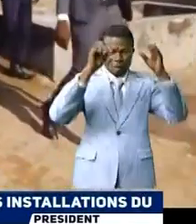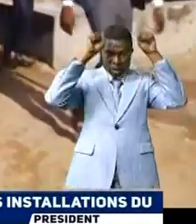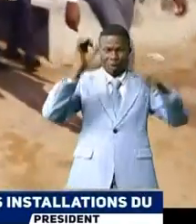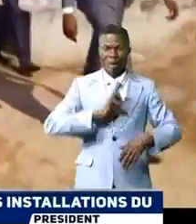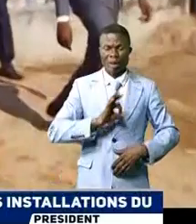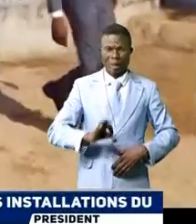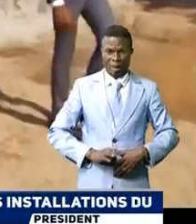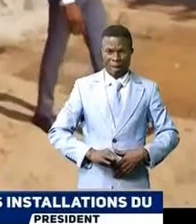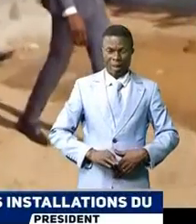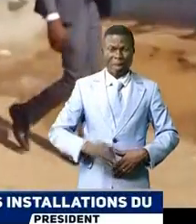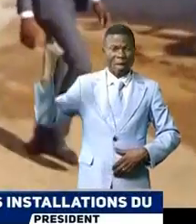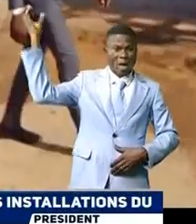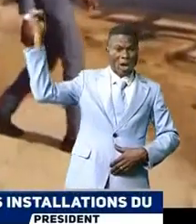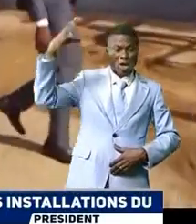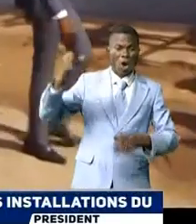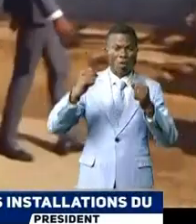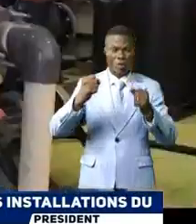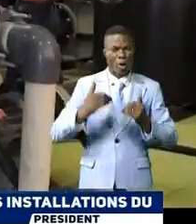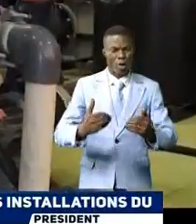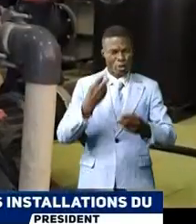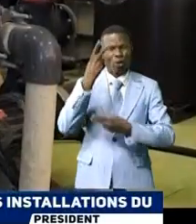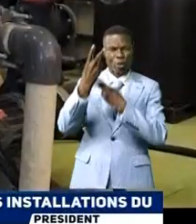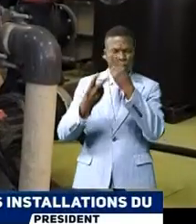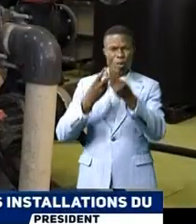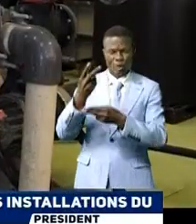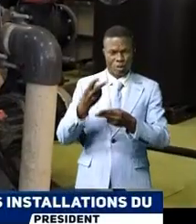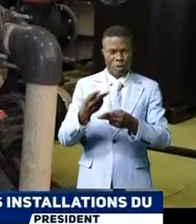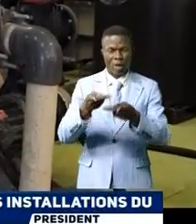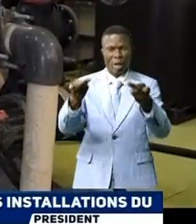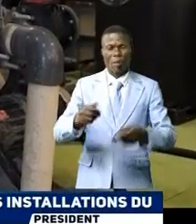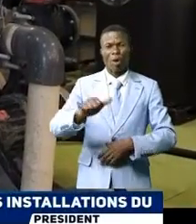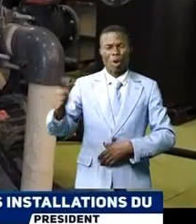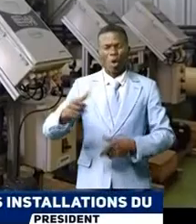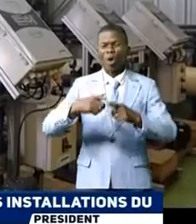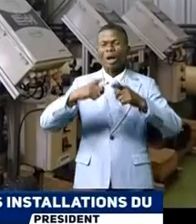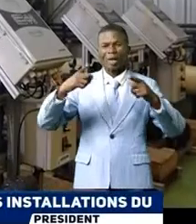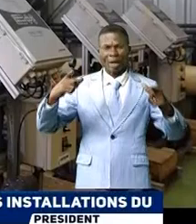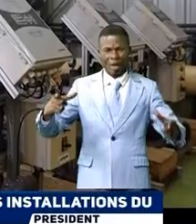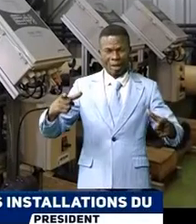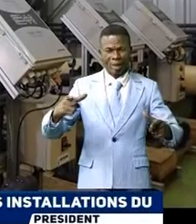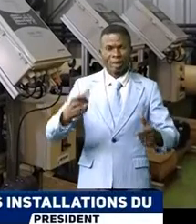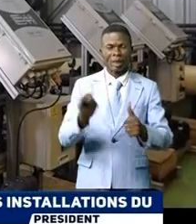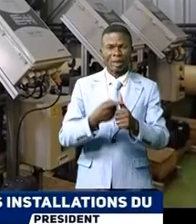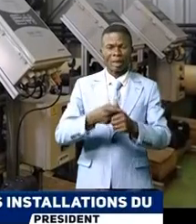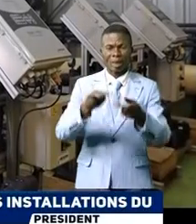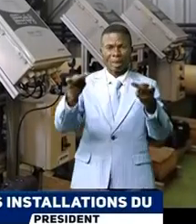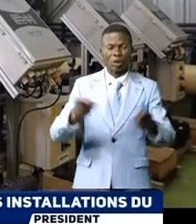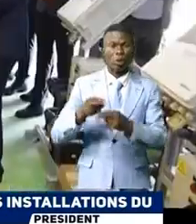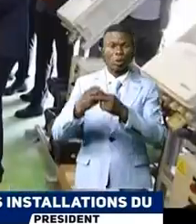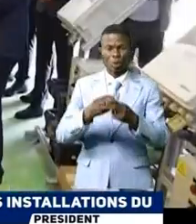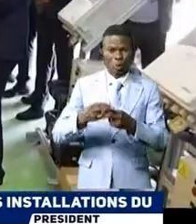l'État, sous un soleil de plomb, poursuit sa descente sur cet autre site géant. Il s'agit de la salle de